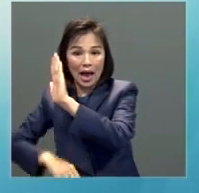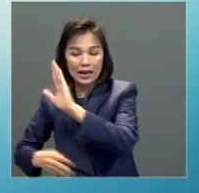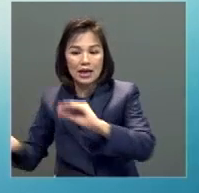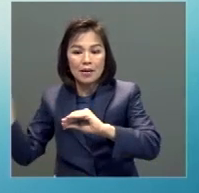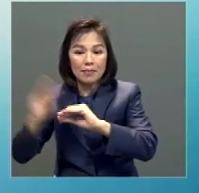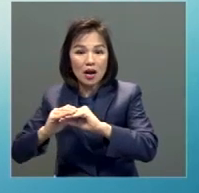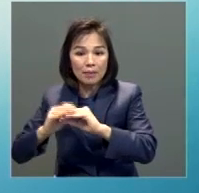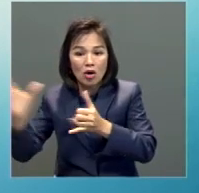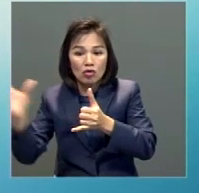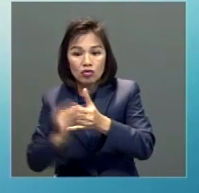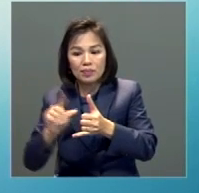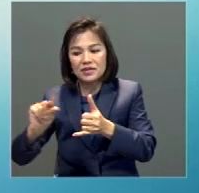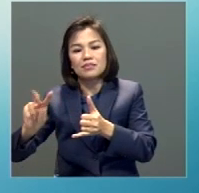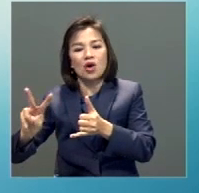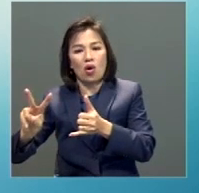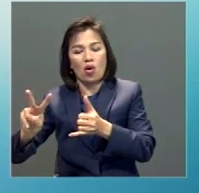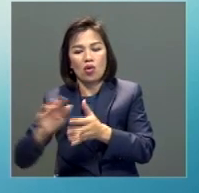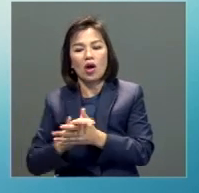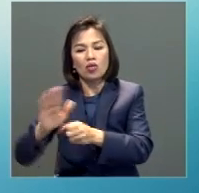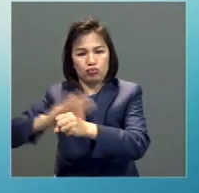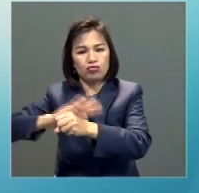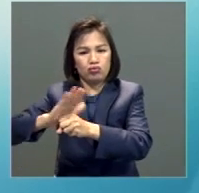รายมาดูในทางเกาหลีใต้ก็เพิ่มเมื่อวานนี้22รายนะครับก็ไม่มากแต่ว่า